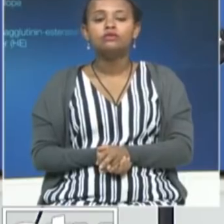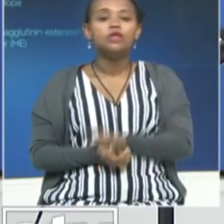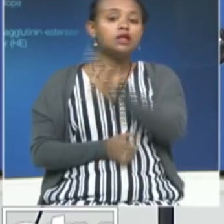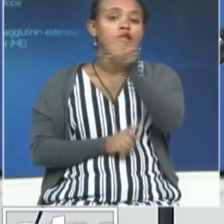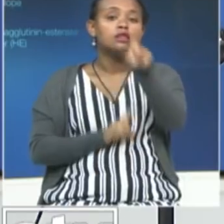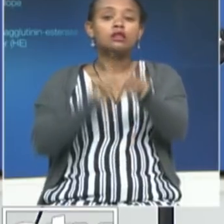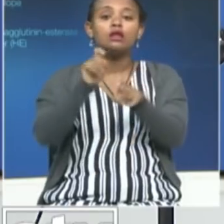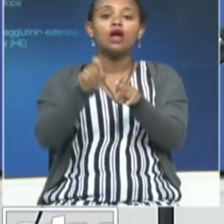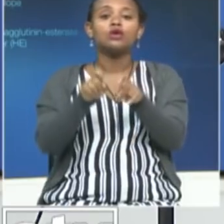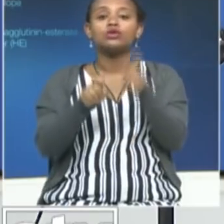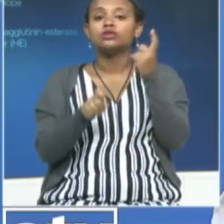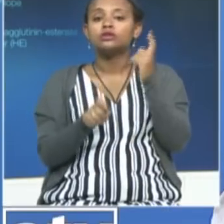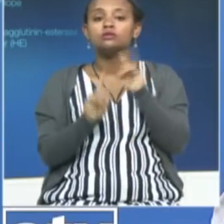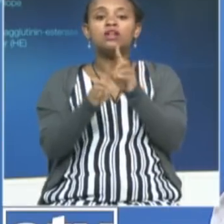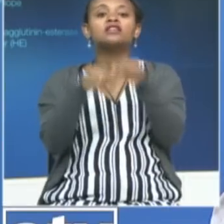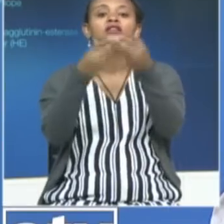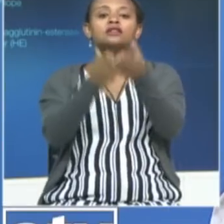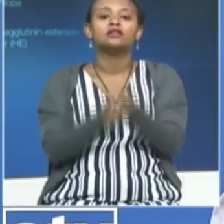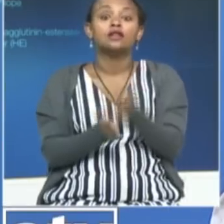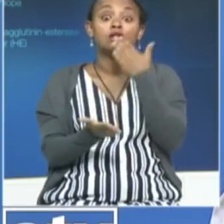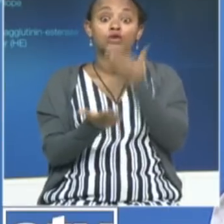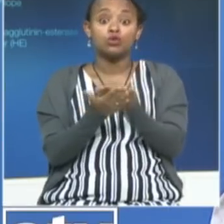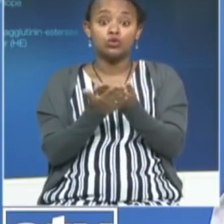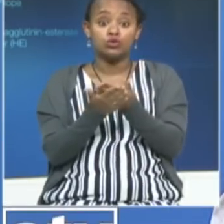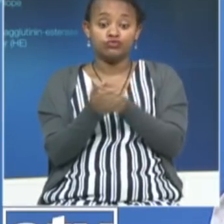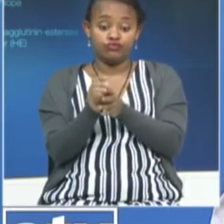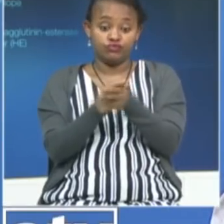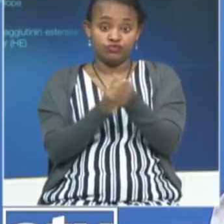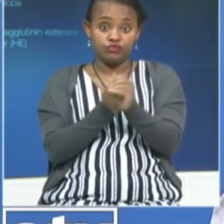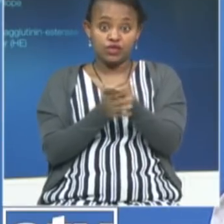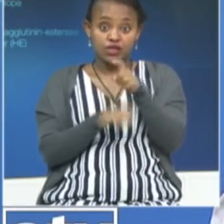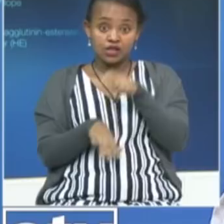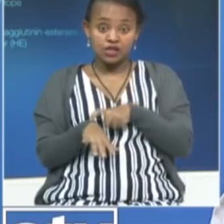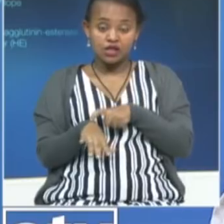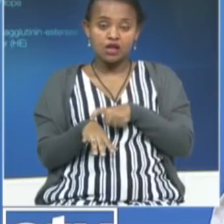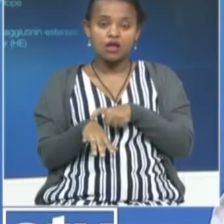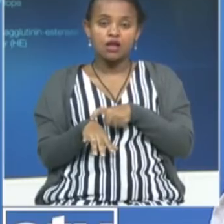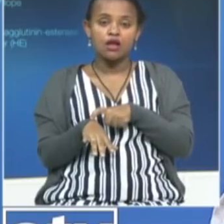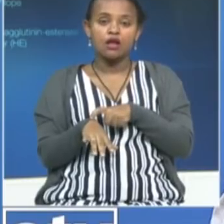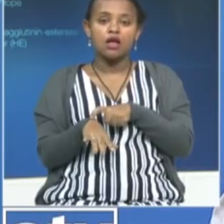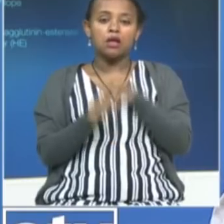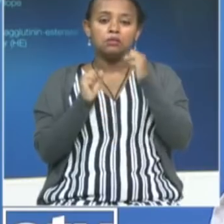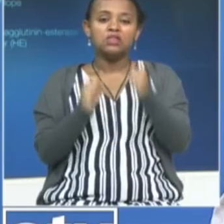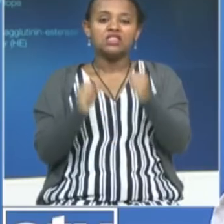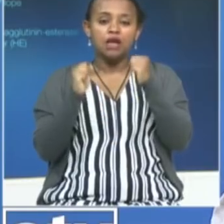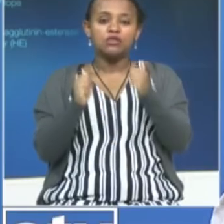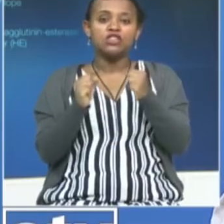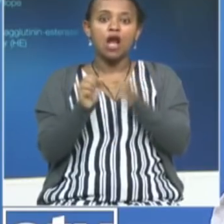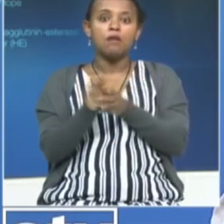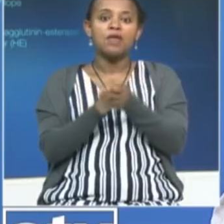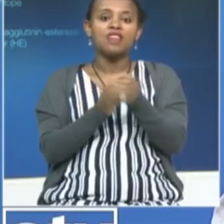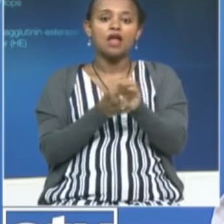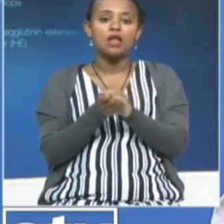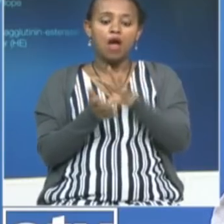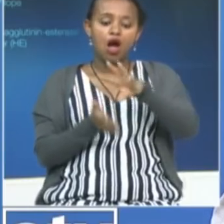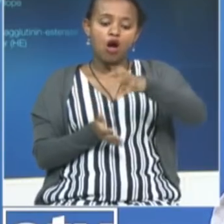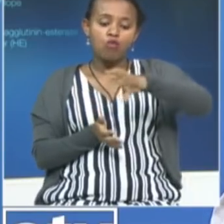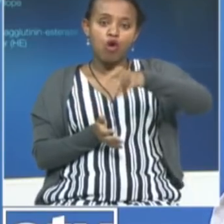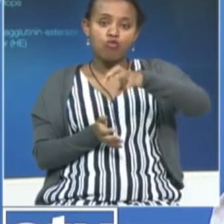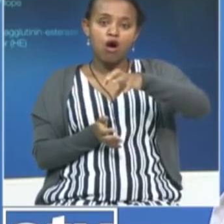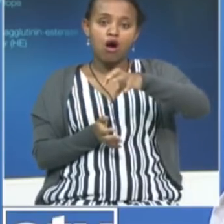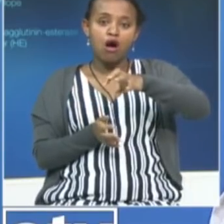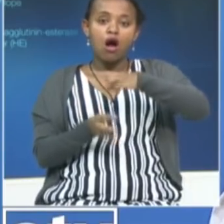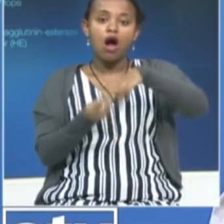የእሳቸውን እናስተናግድ እስኪ። ጥሩ። እንግዲህ ስንታጠብ በተለይ የተባለው ጋር ቢቻል መታጠቢያ ቧንቧዎች